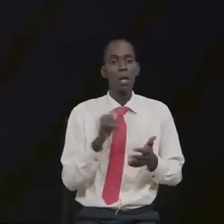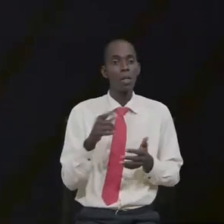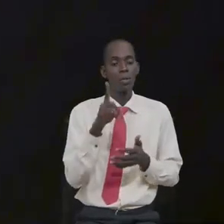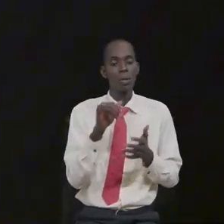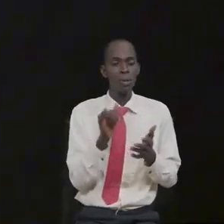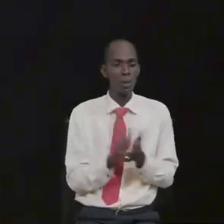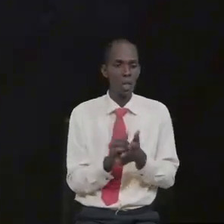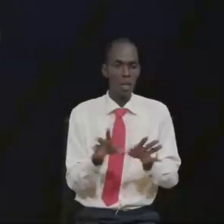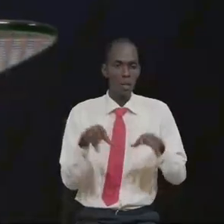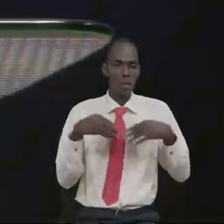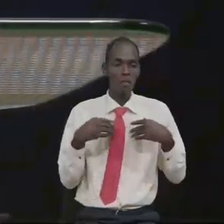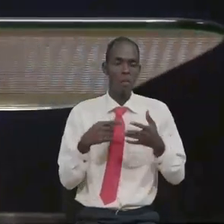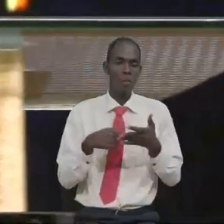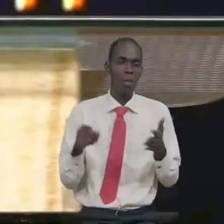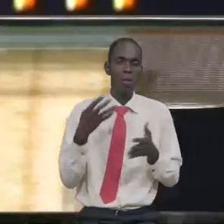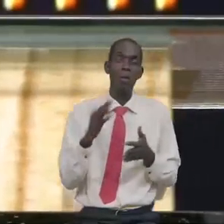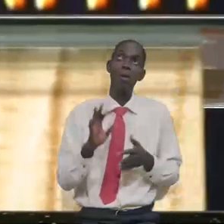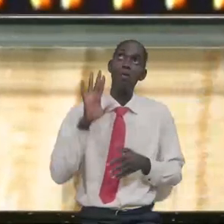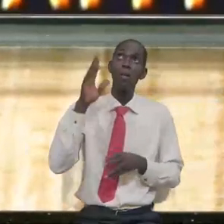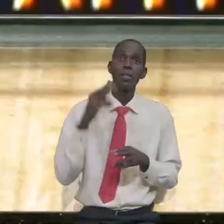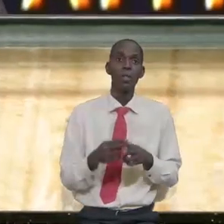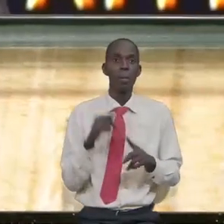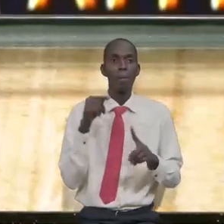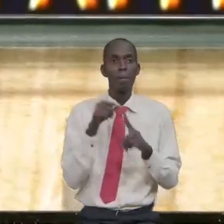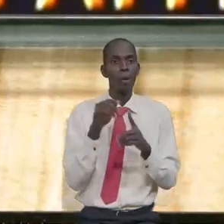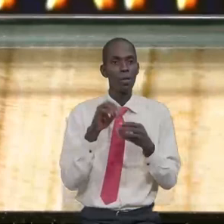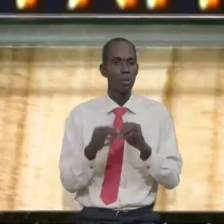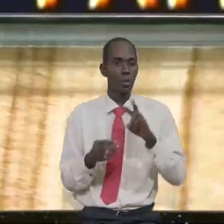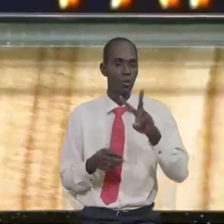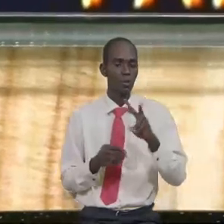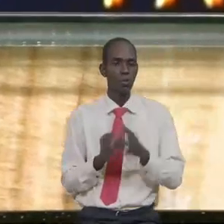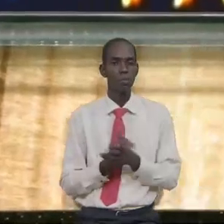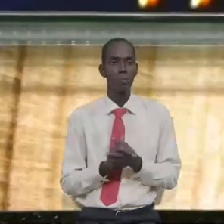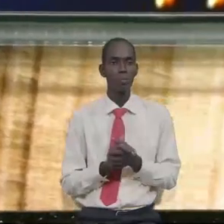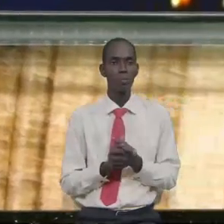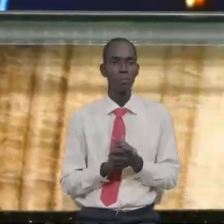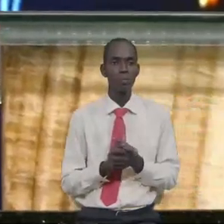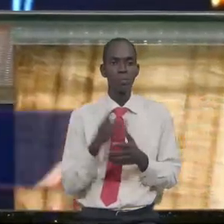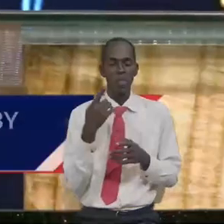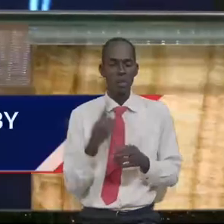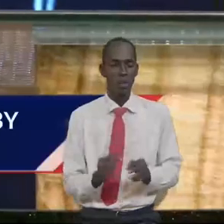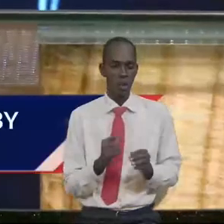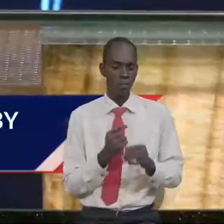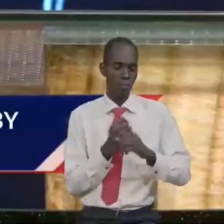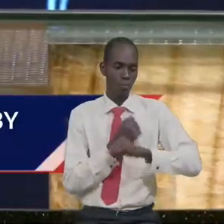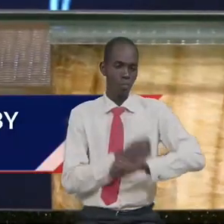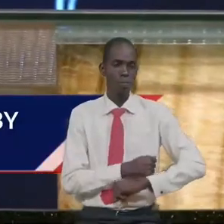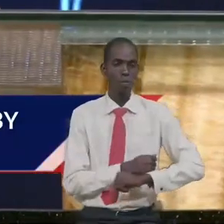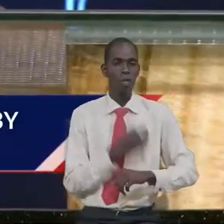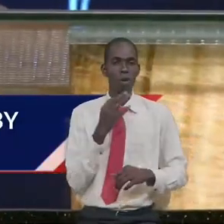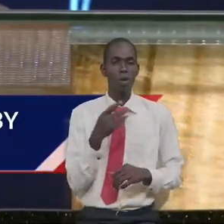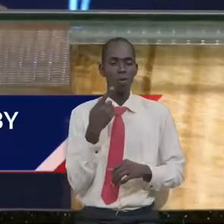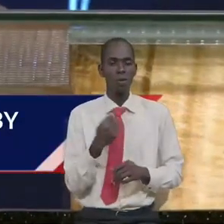nom. Nous allons au deuxième point, la préservation du juste